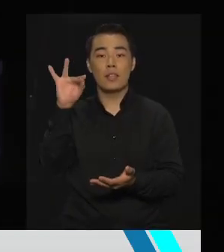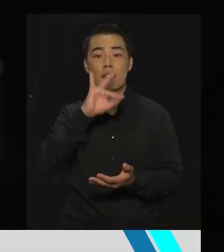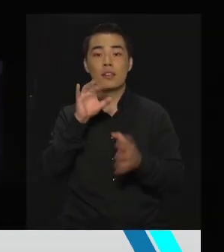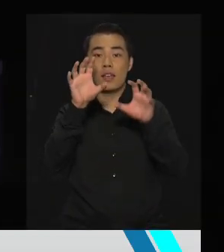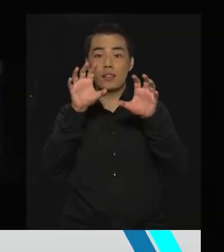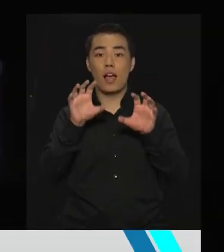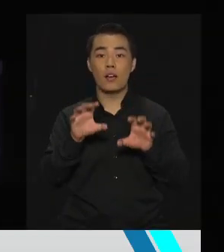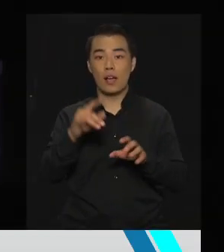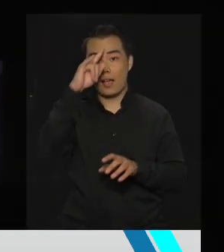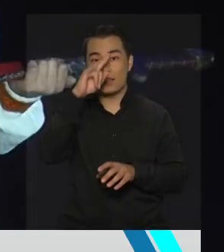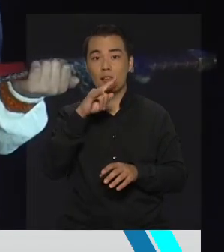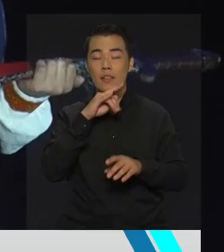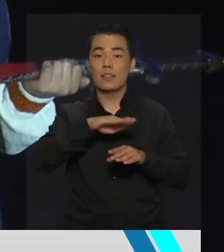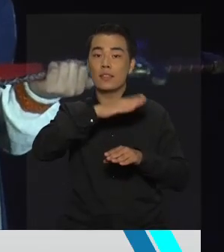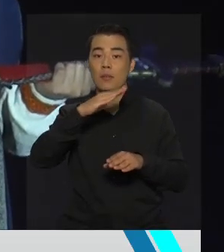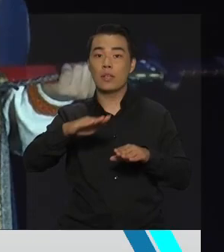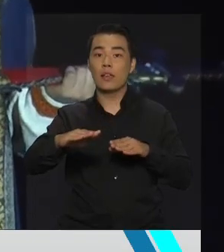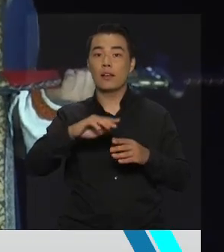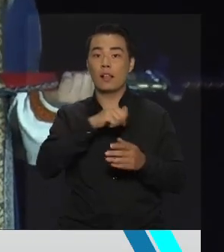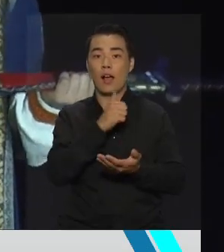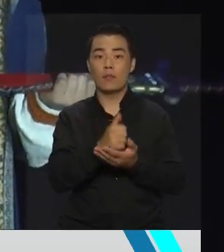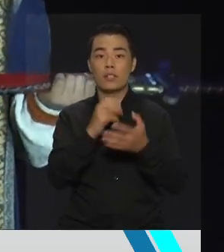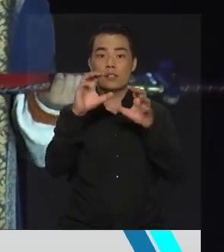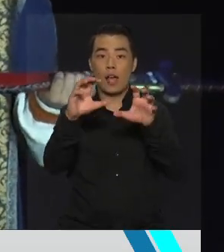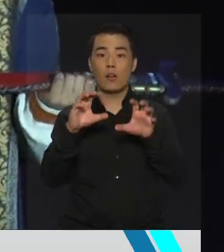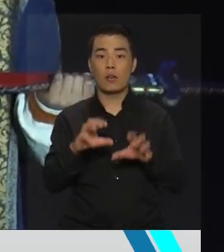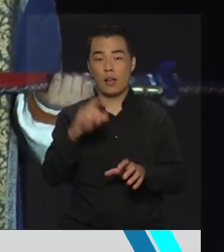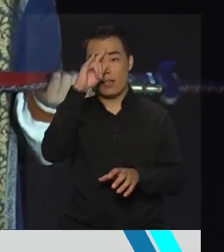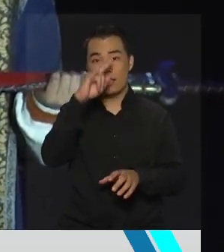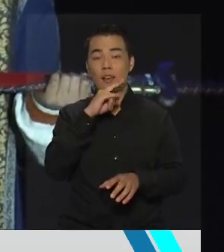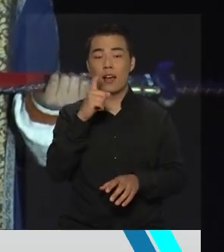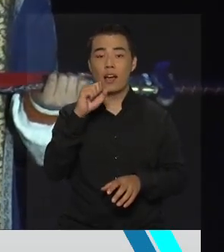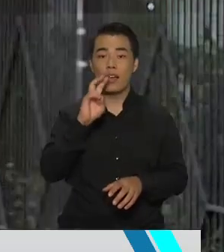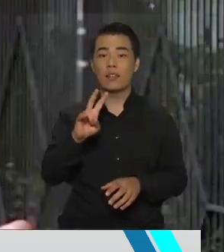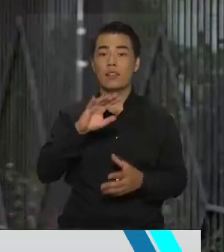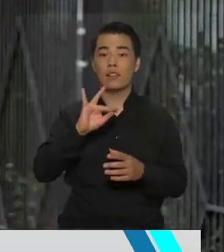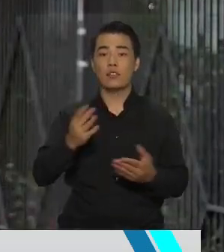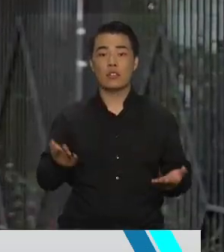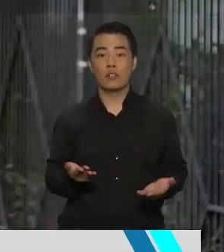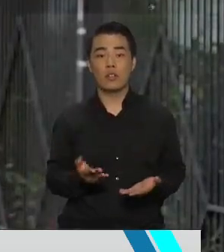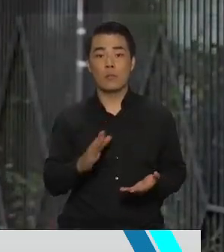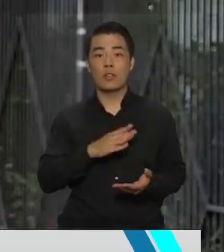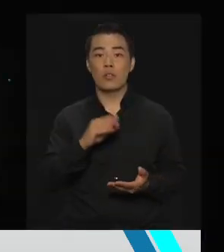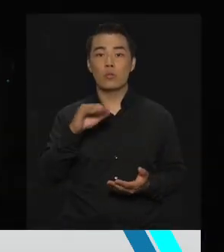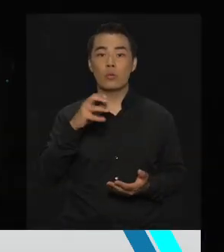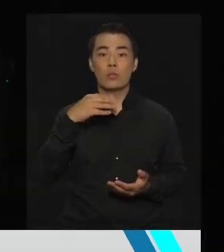законов Казахской степи. Главные законотворцы Казахского ханства жили на сцене дворца